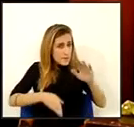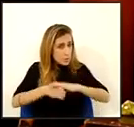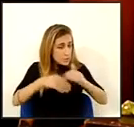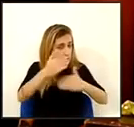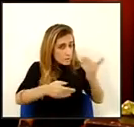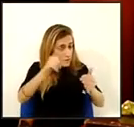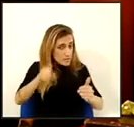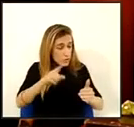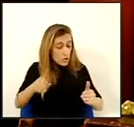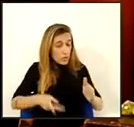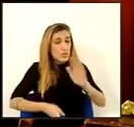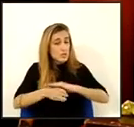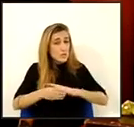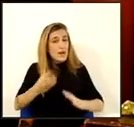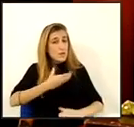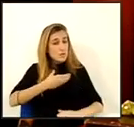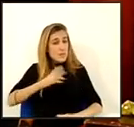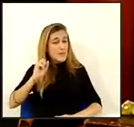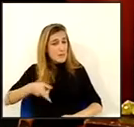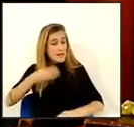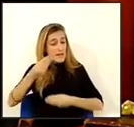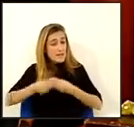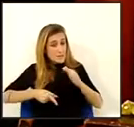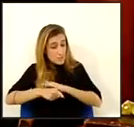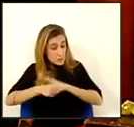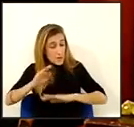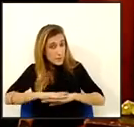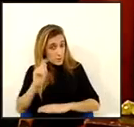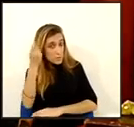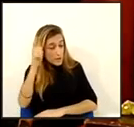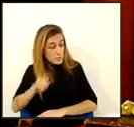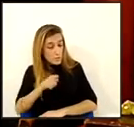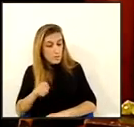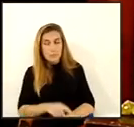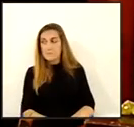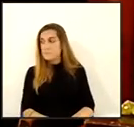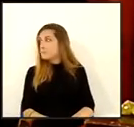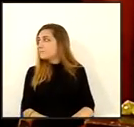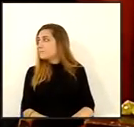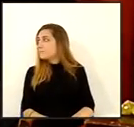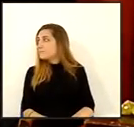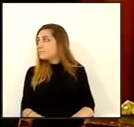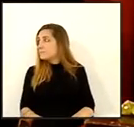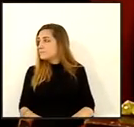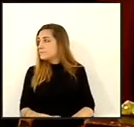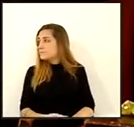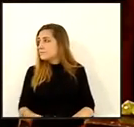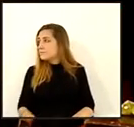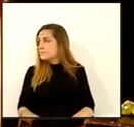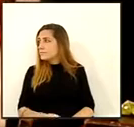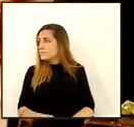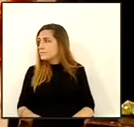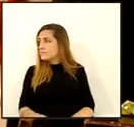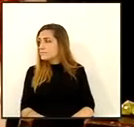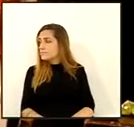Continuarà l'Ajuntament de Vic fent gestions perquè sigui així possible? Senyora Roura. Gràcies, alcaldessa.